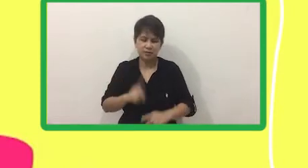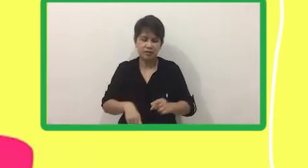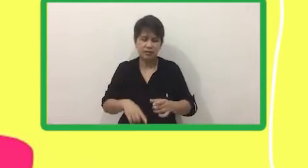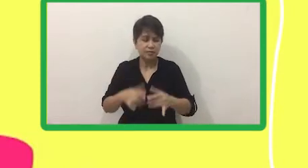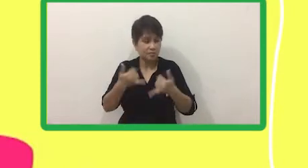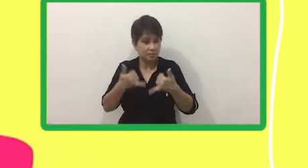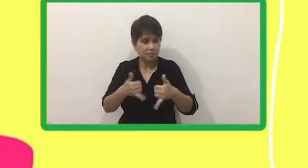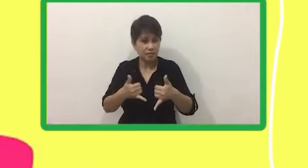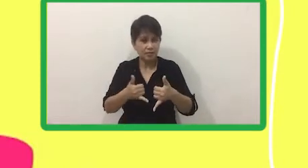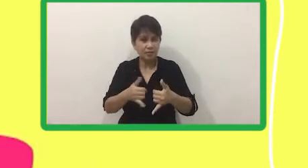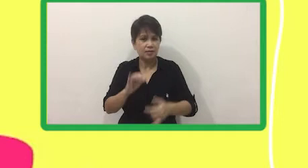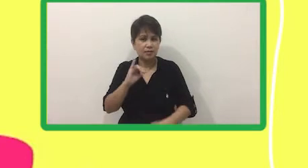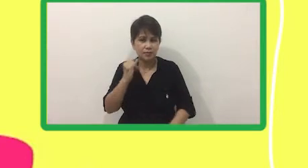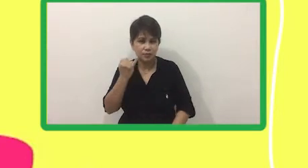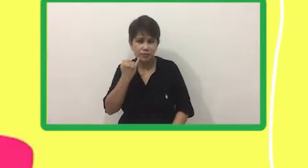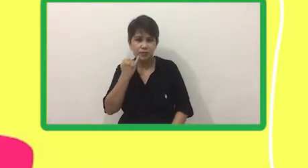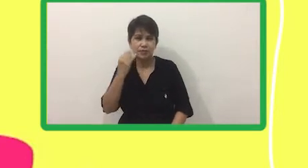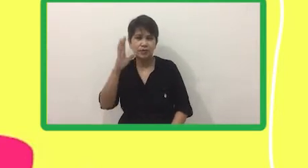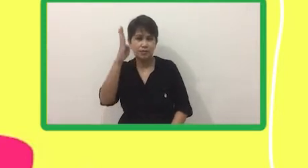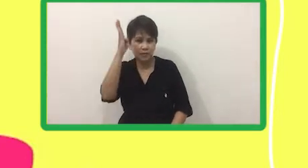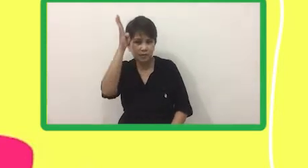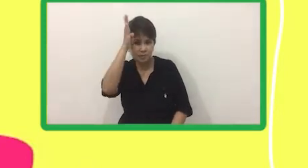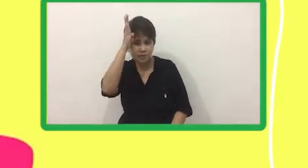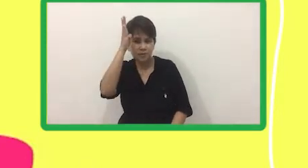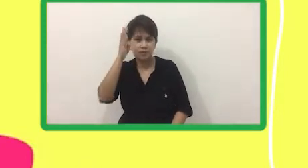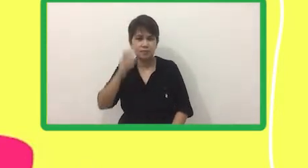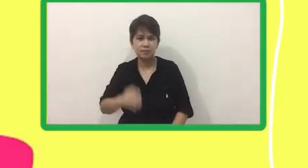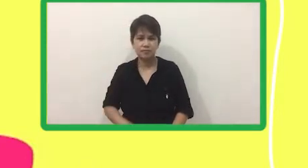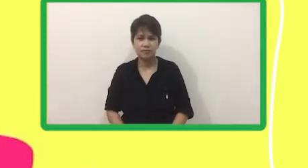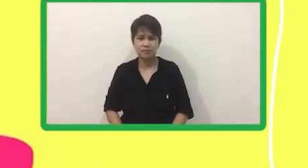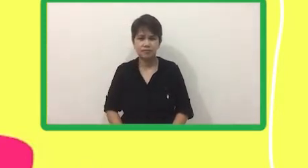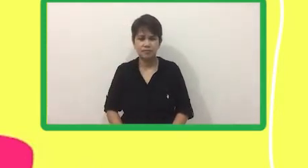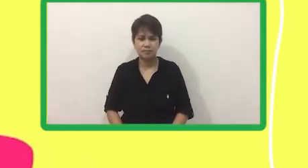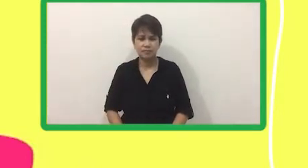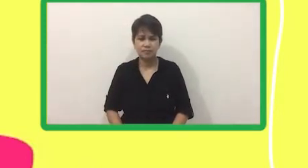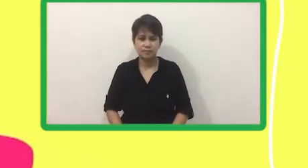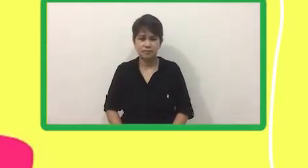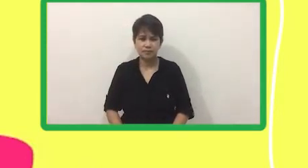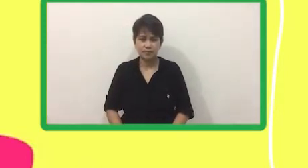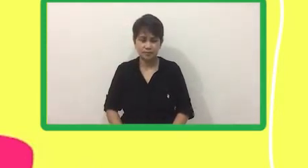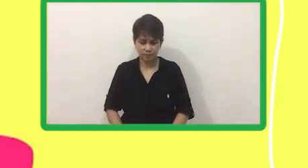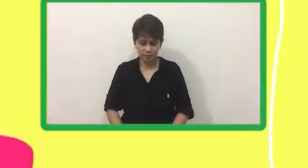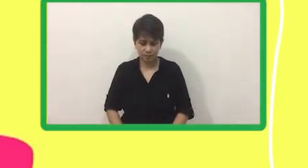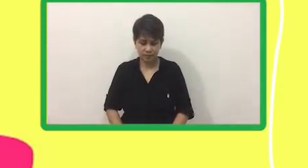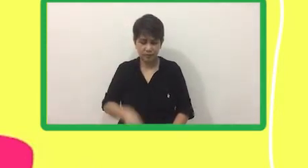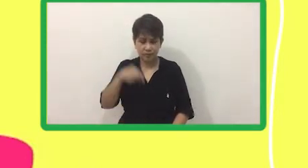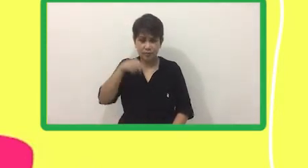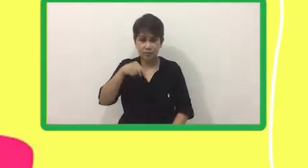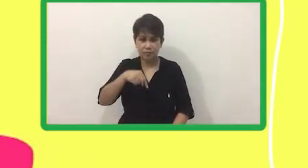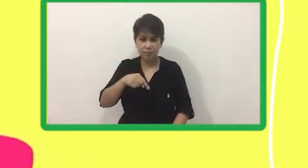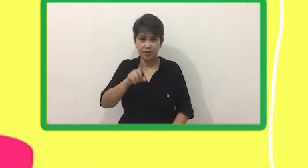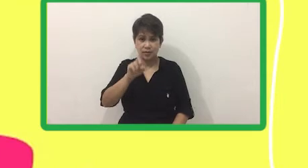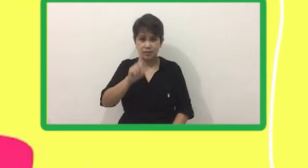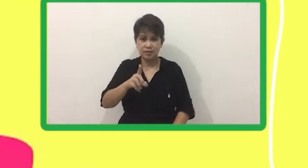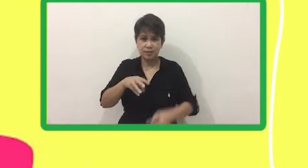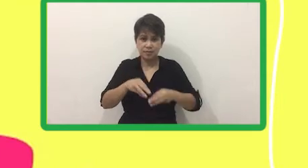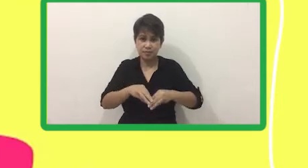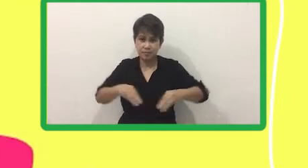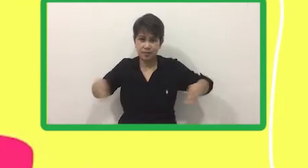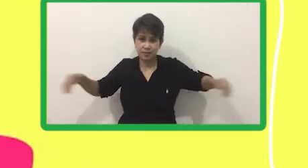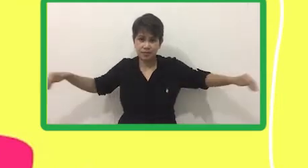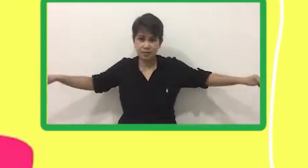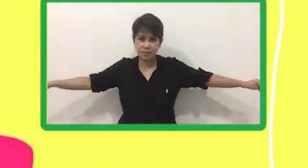Maaring Makipaglarok Hina Julie At Ben Kenito Po Ba Ang Isang Metro Nanay